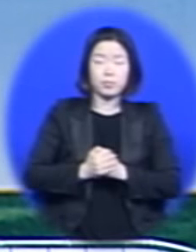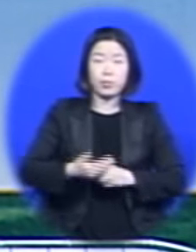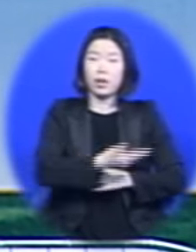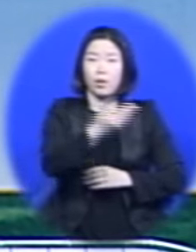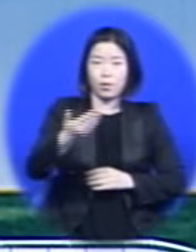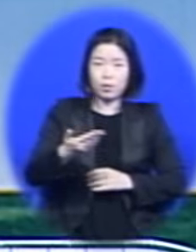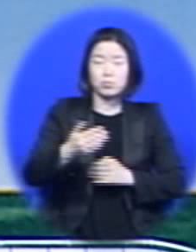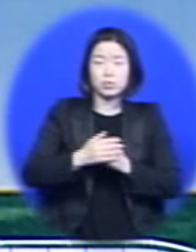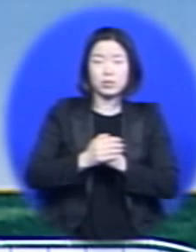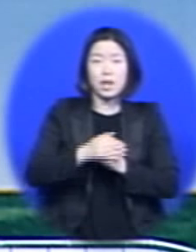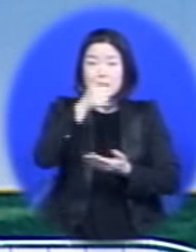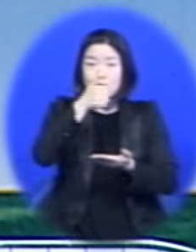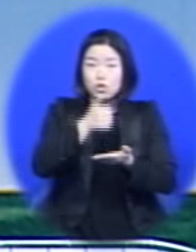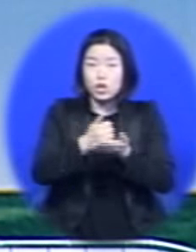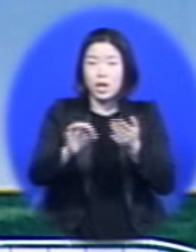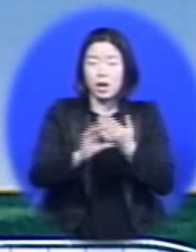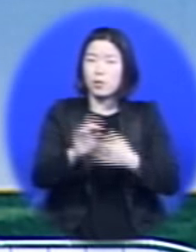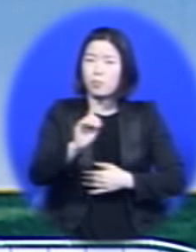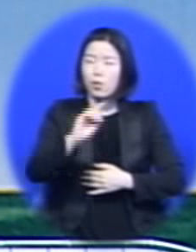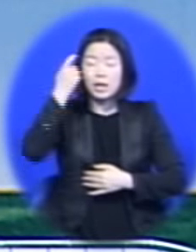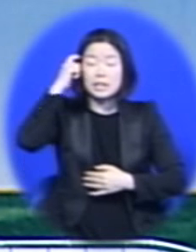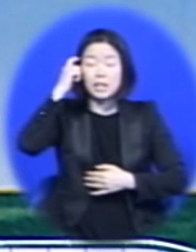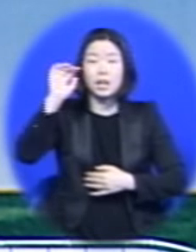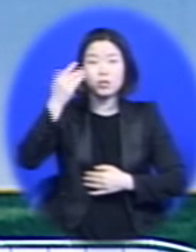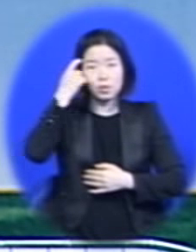여러분, 죄하면은 어떤 것이 연상이